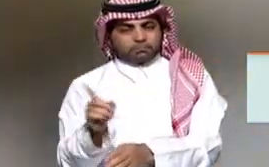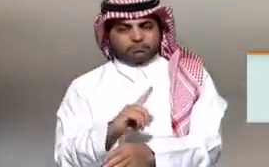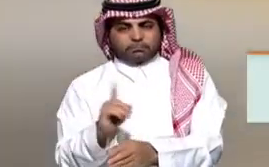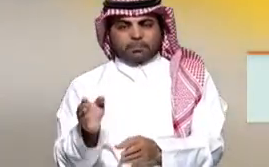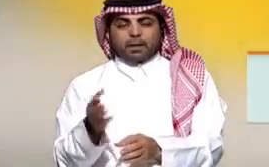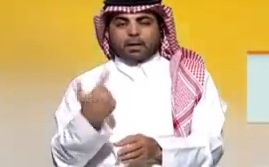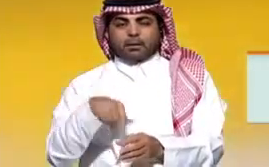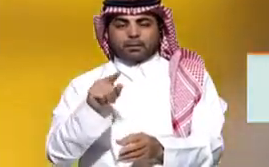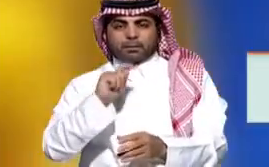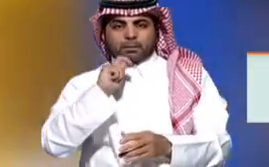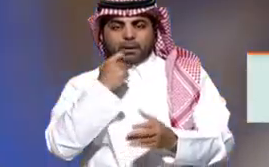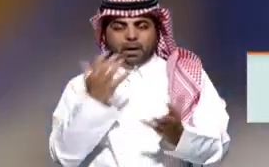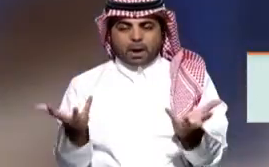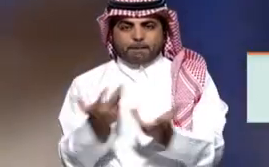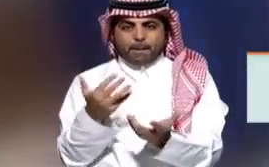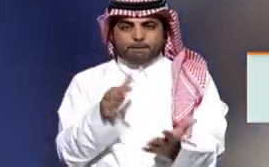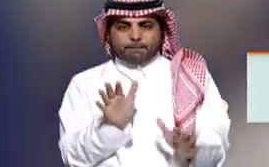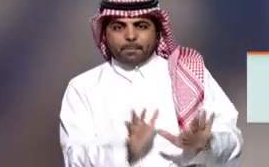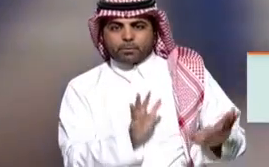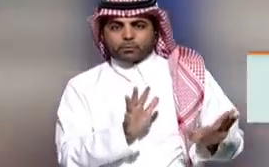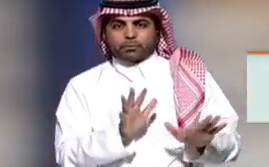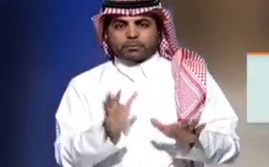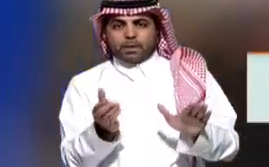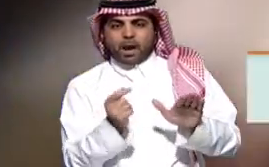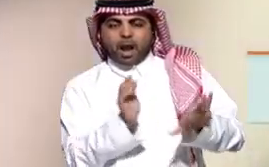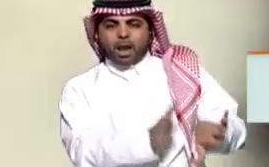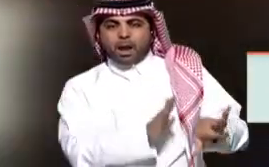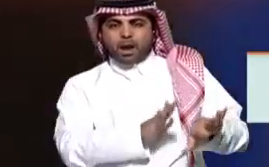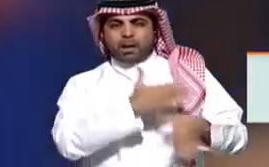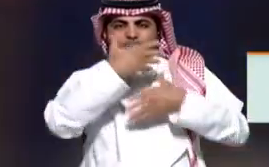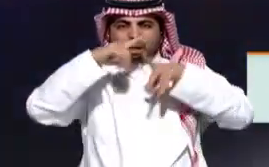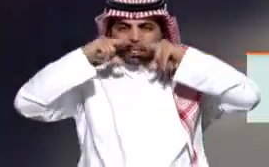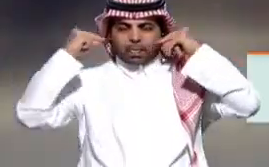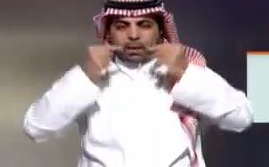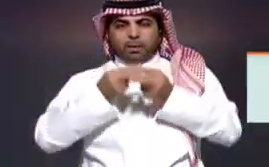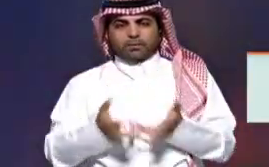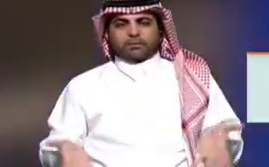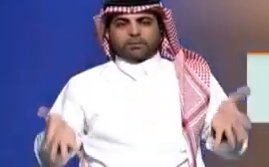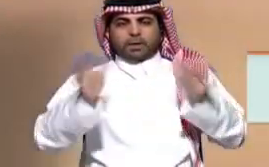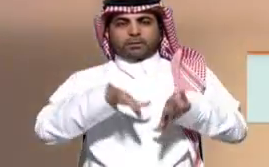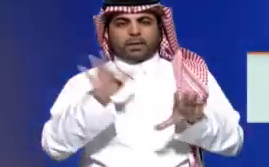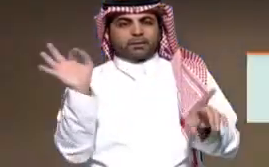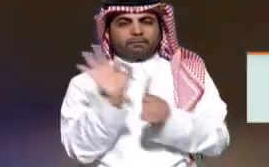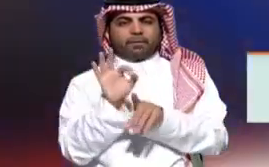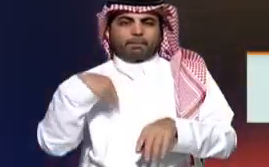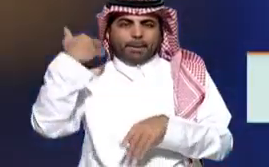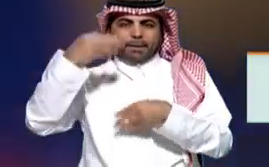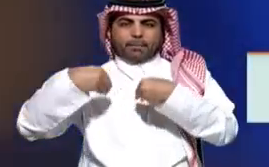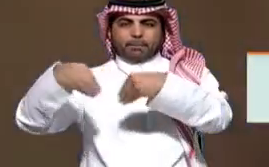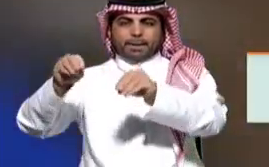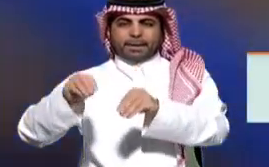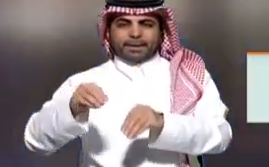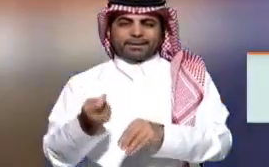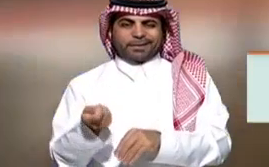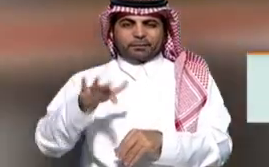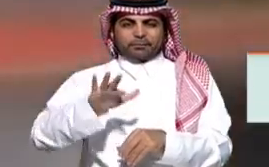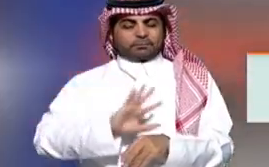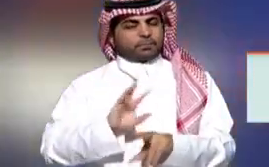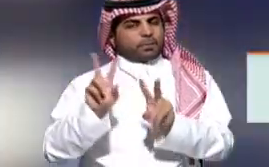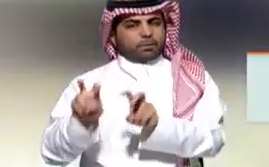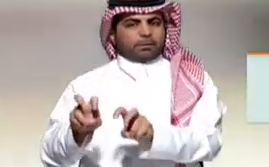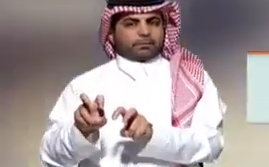عن الإفصاح بالكميات التي لديهم ويخزنون كميات كبيرة بهدف بيعها لاحقا، حذرتهم من